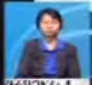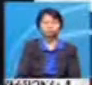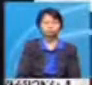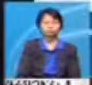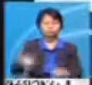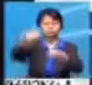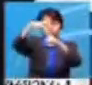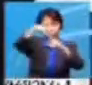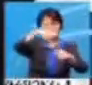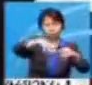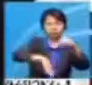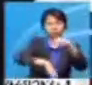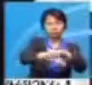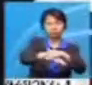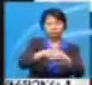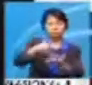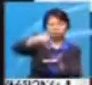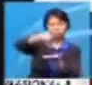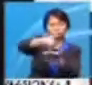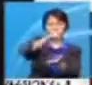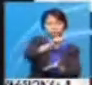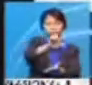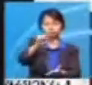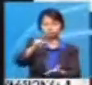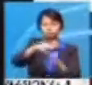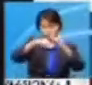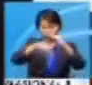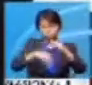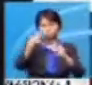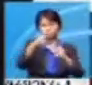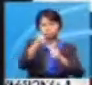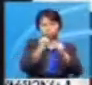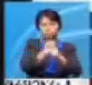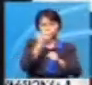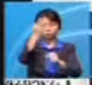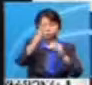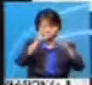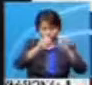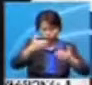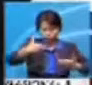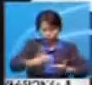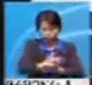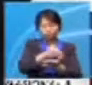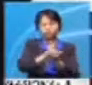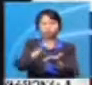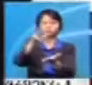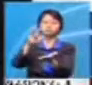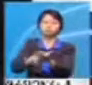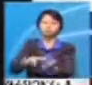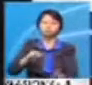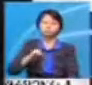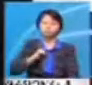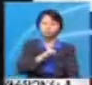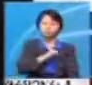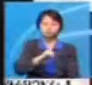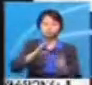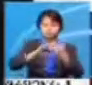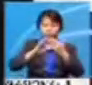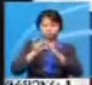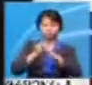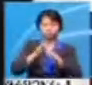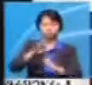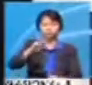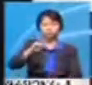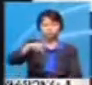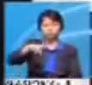kejohanan bola sepak piala santok sing bawah 12 tahun akan diberi nafas baharu perkara tersebut disahkan ahli Majlis Bandar Raya Petaling Jaya